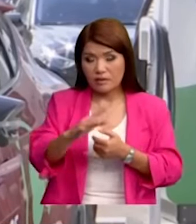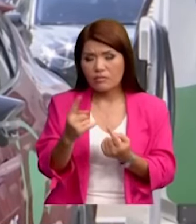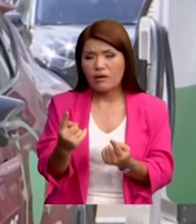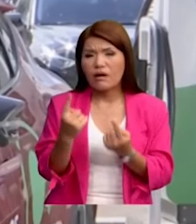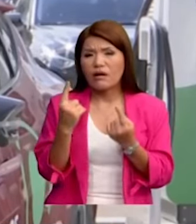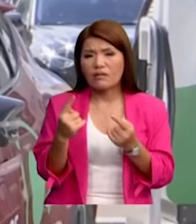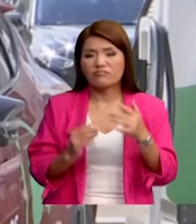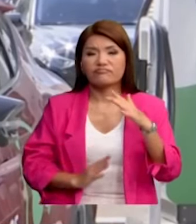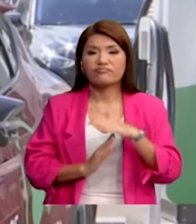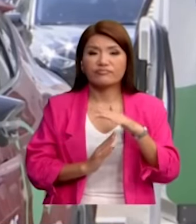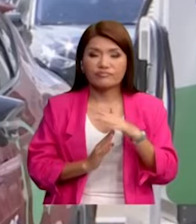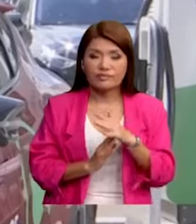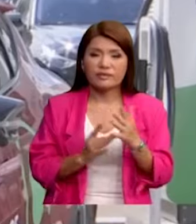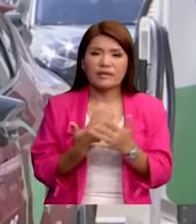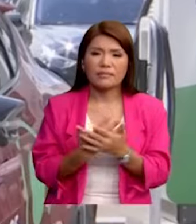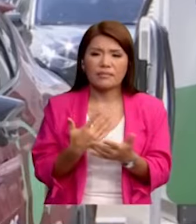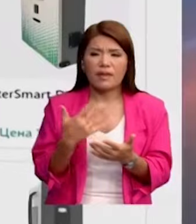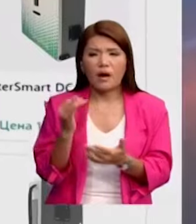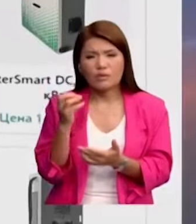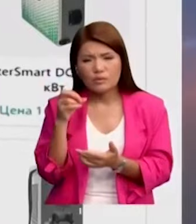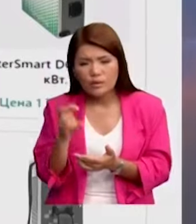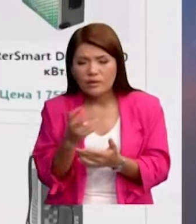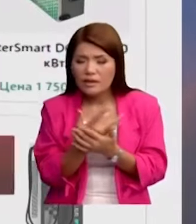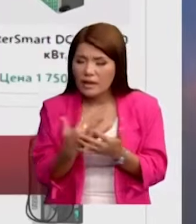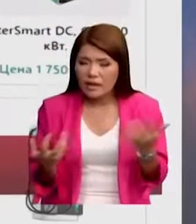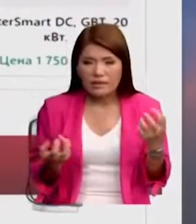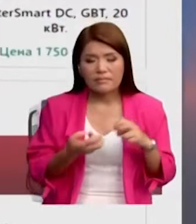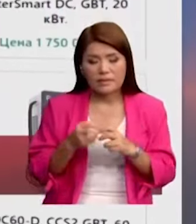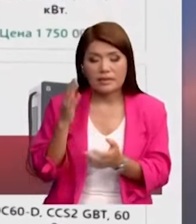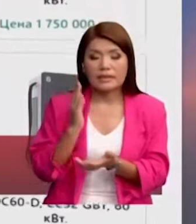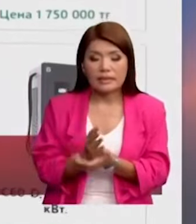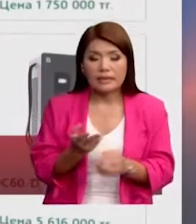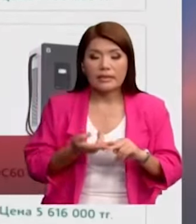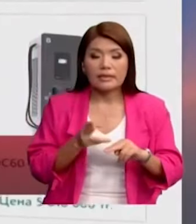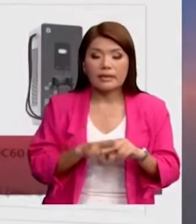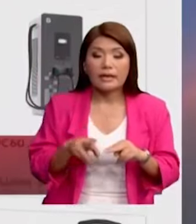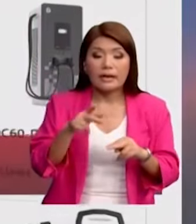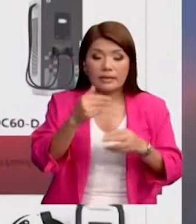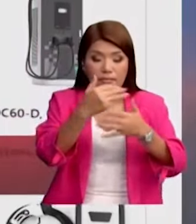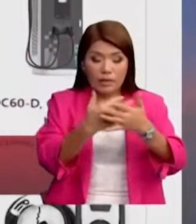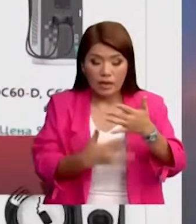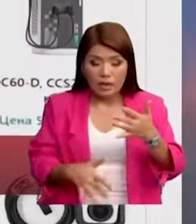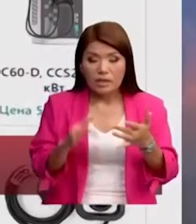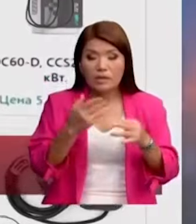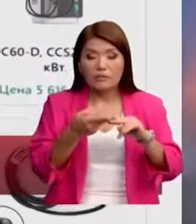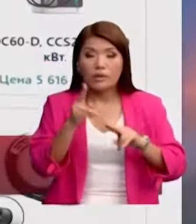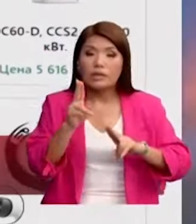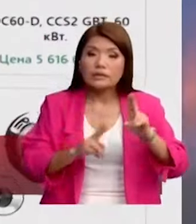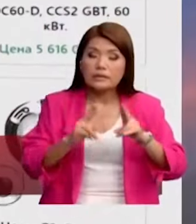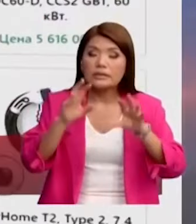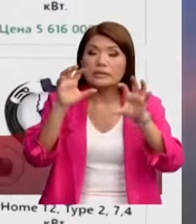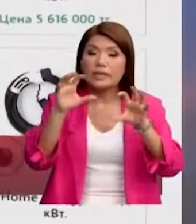большие ограничения, связанные с аукционами. Бірақ парламентте қарастырылып жатқан электромобильдерді регламенттеу жөніндегі заң